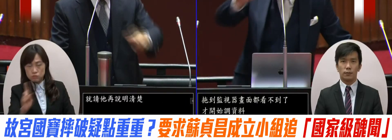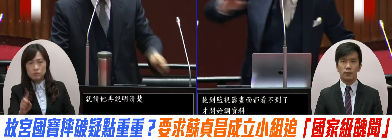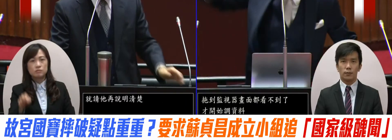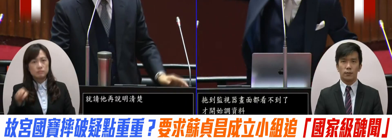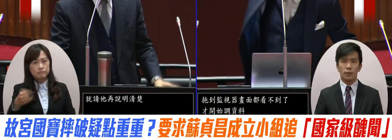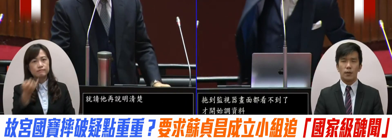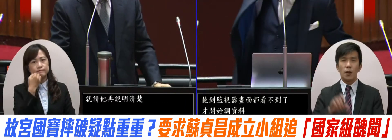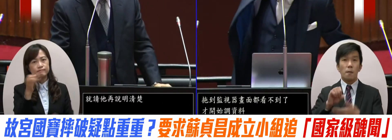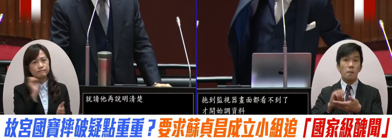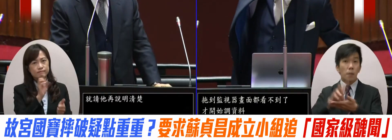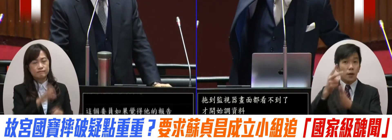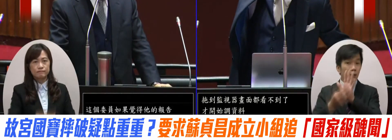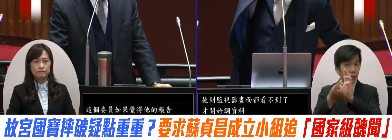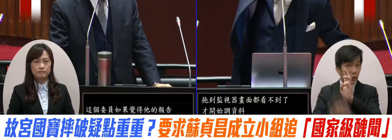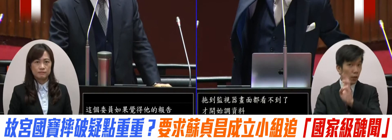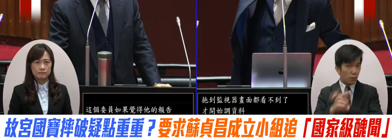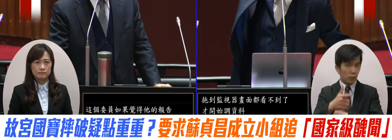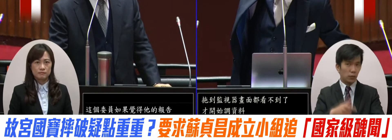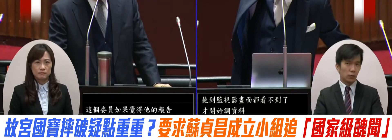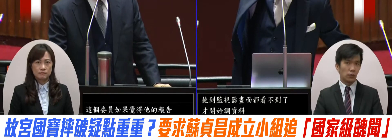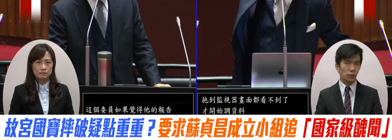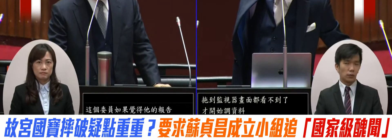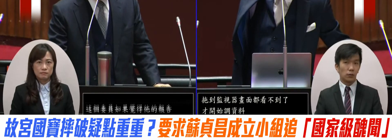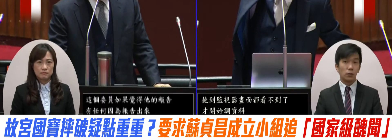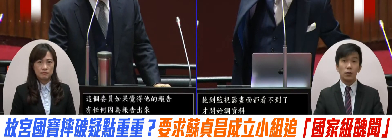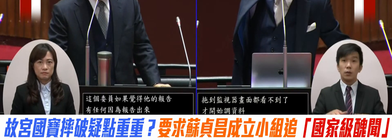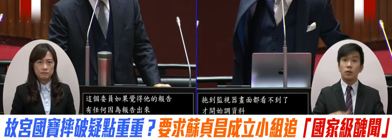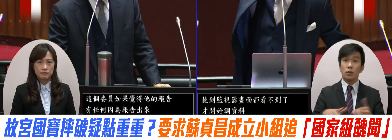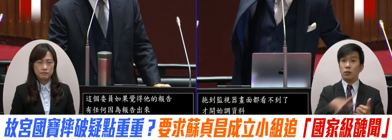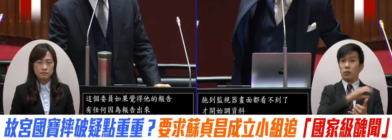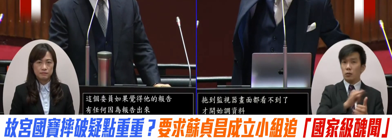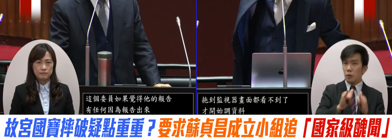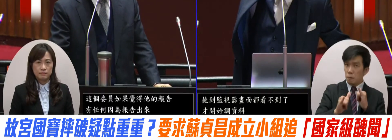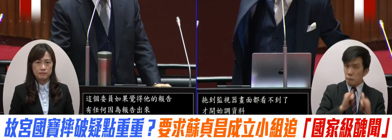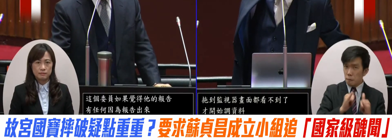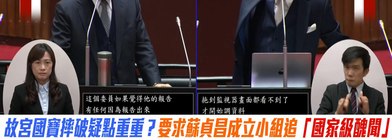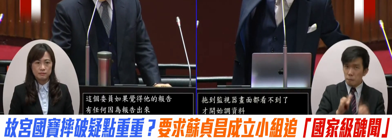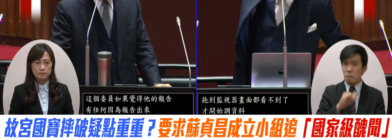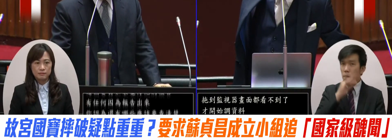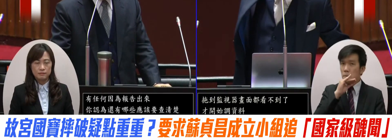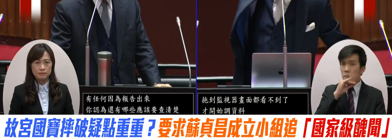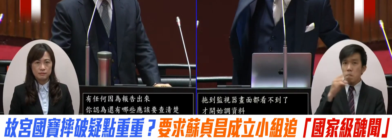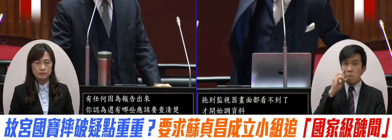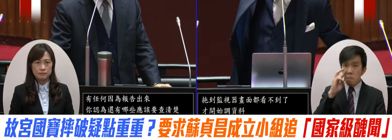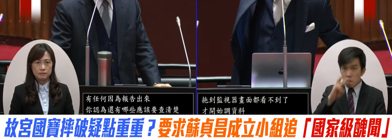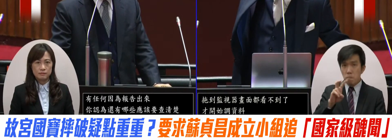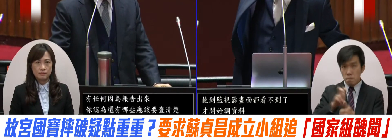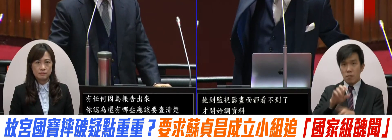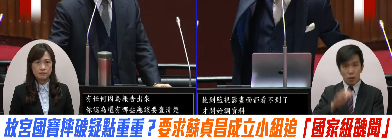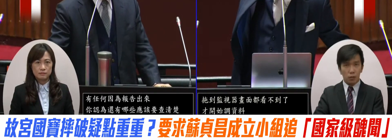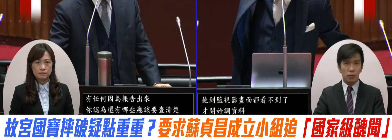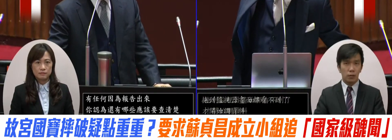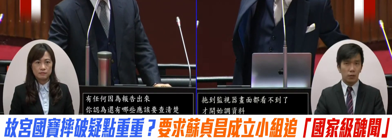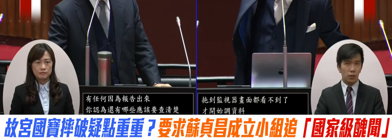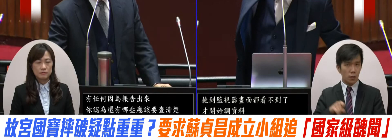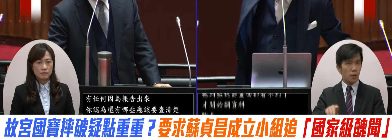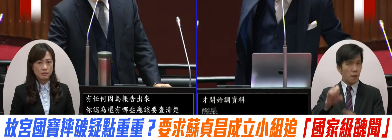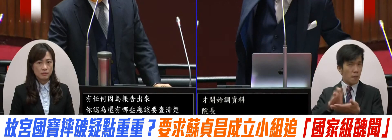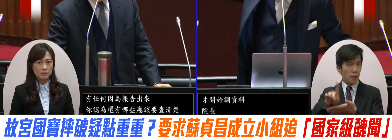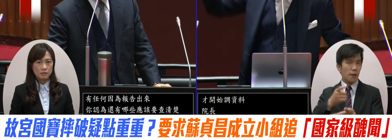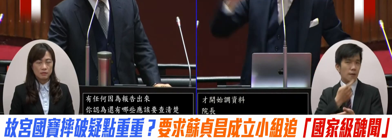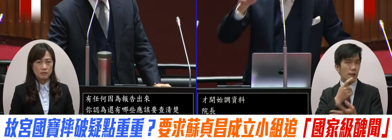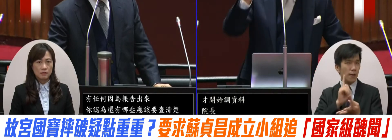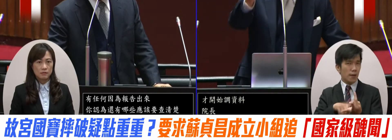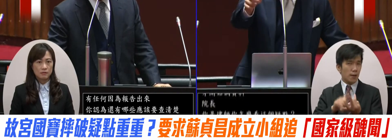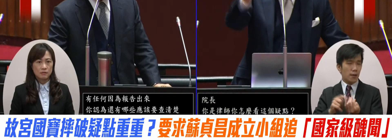是再报告清楚，现在全国人都在看，全世界也在看。现在这个报告疑点重重，现在就看